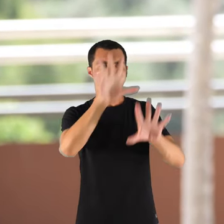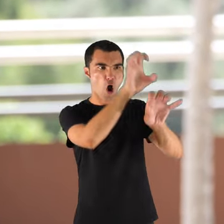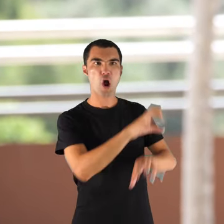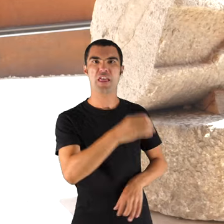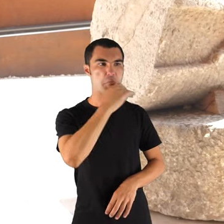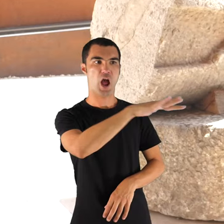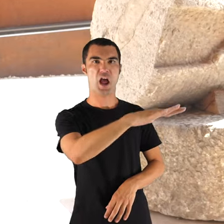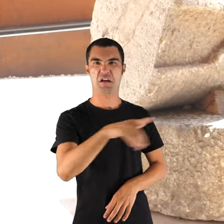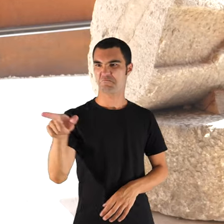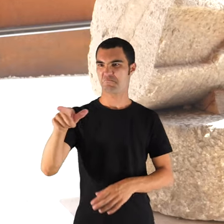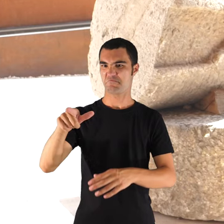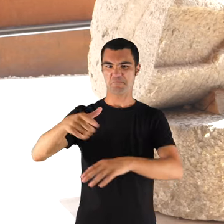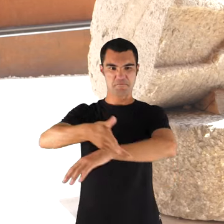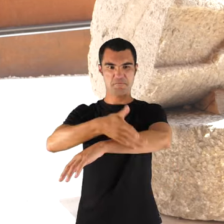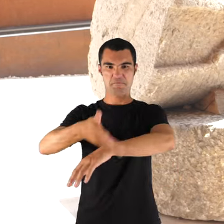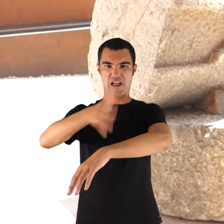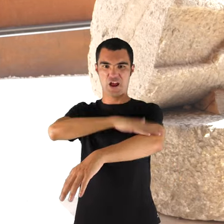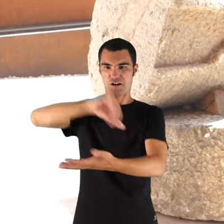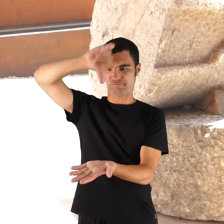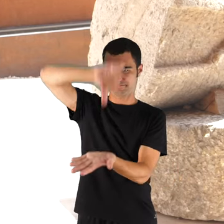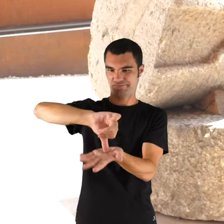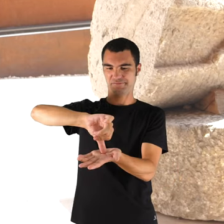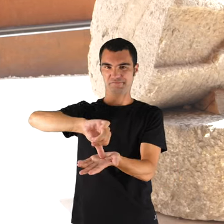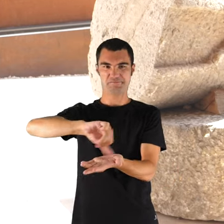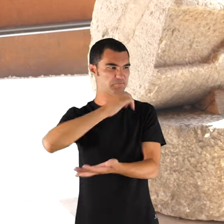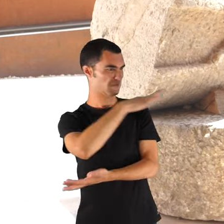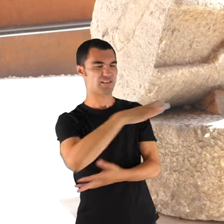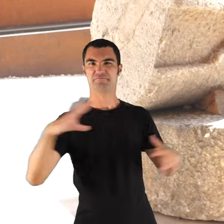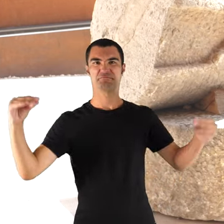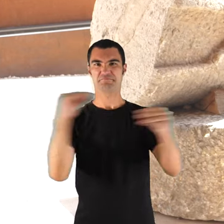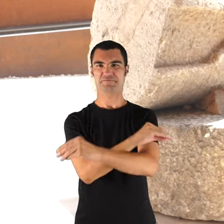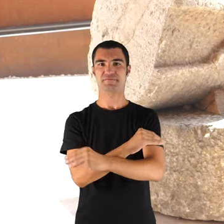Solla. Som un entremèdit que